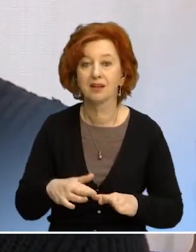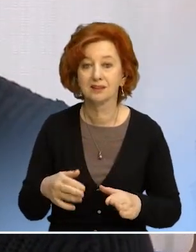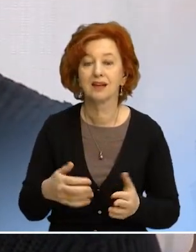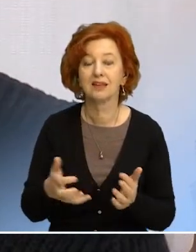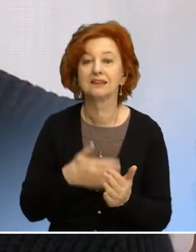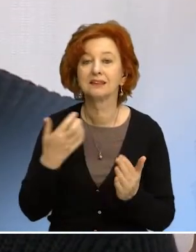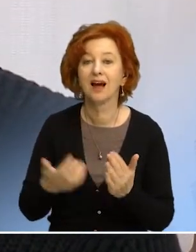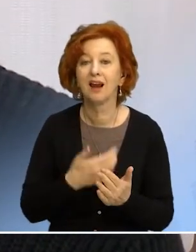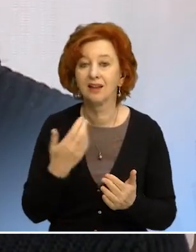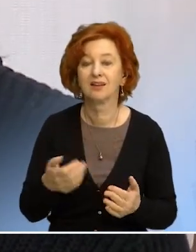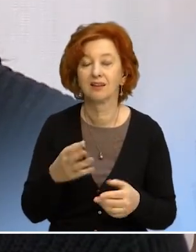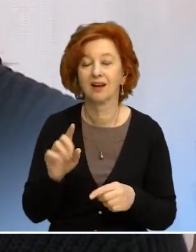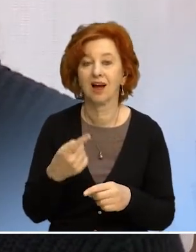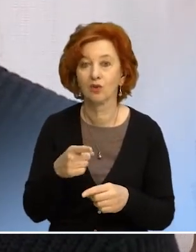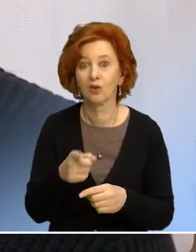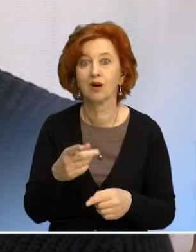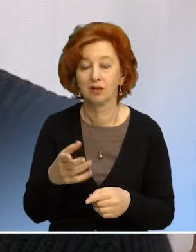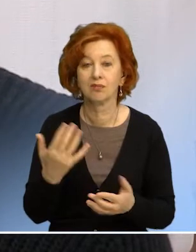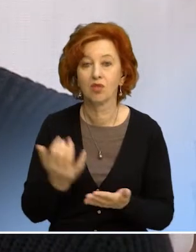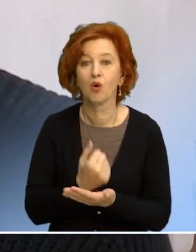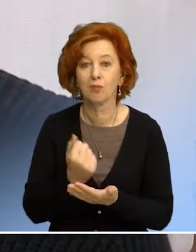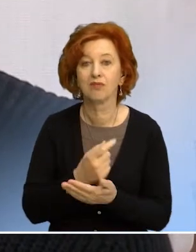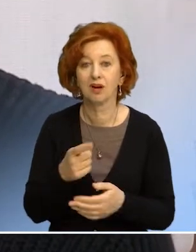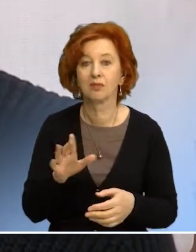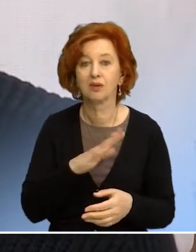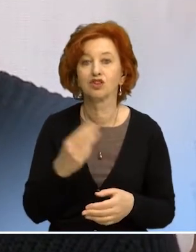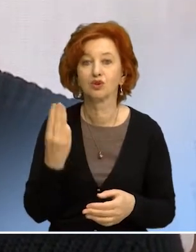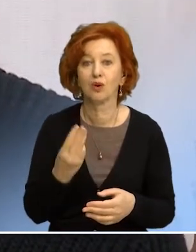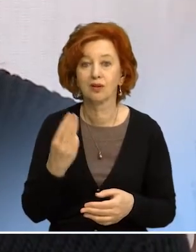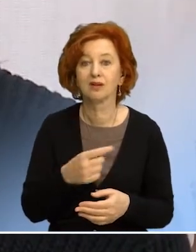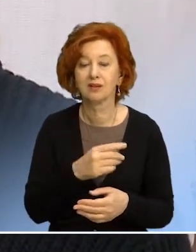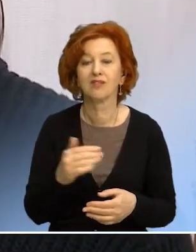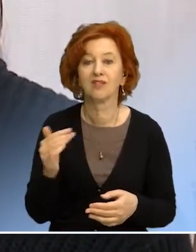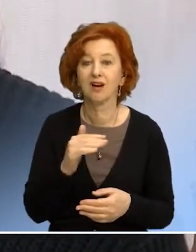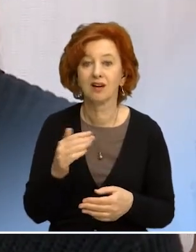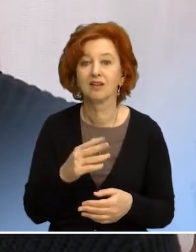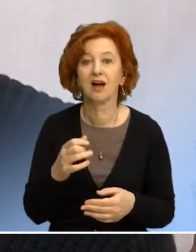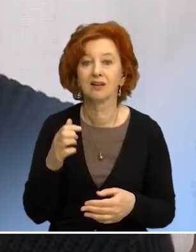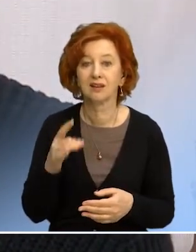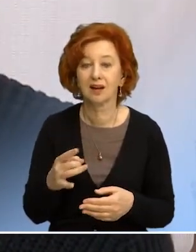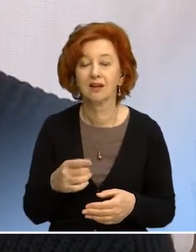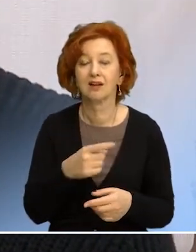которую использовали для производства фарфора. И вот тот самый шотландец Франц Гарднер с